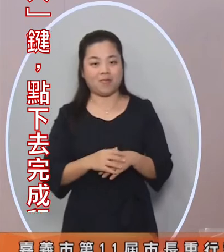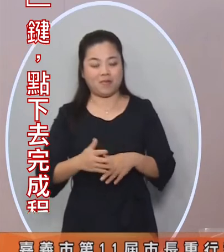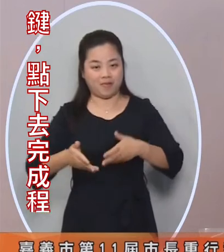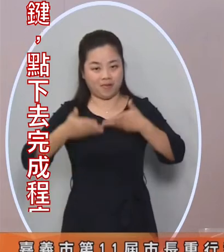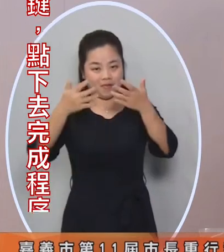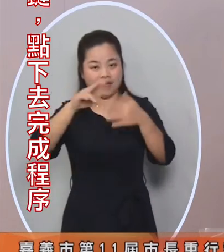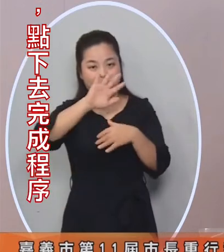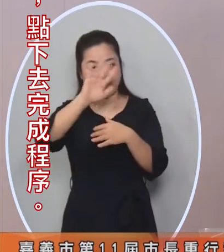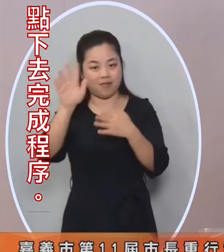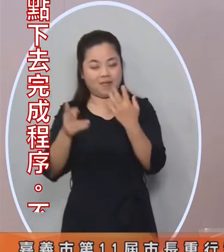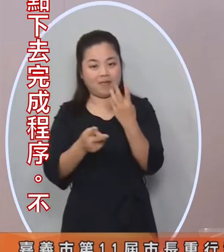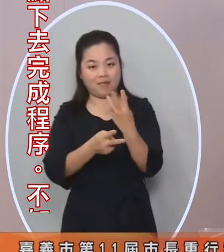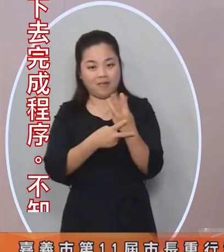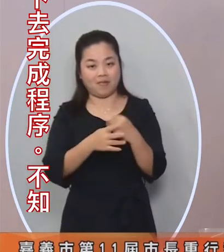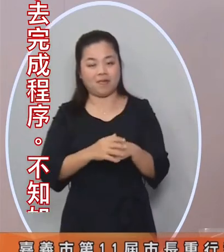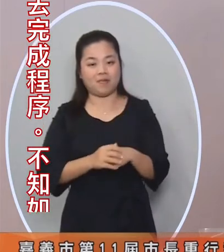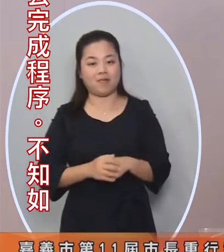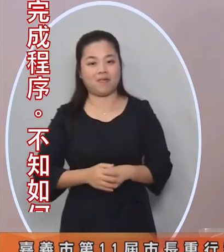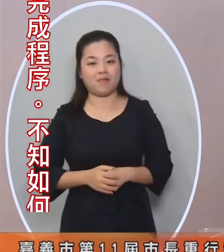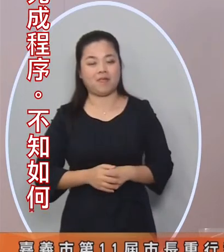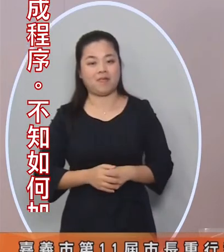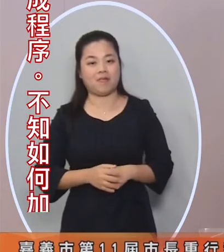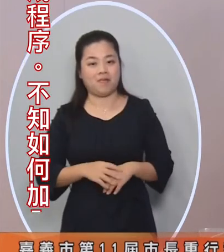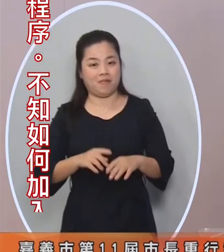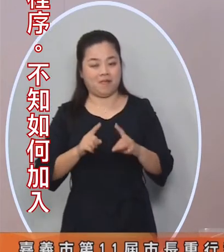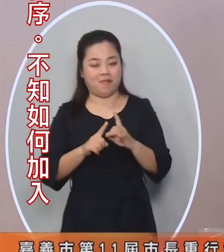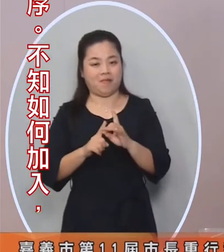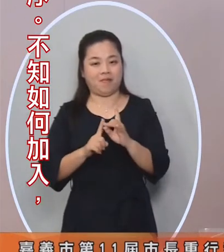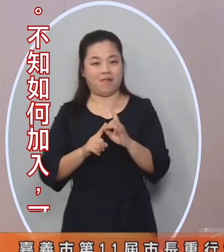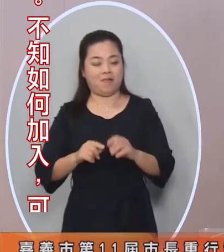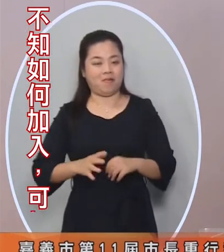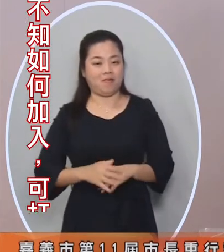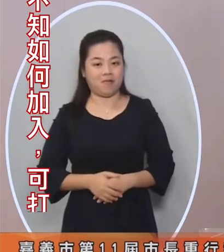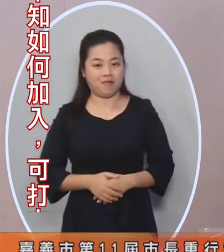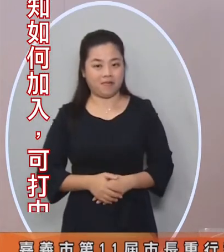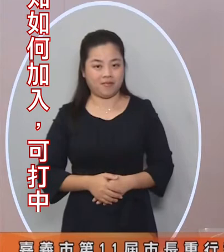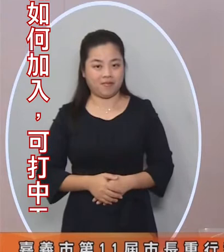限，刹那即永恒。轰